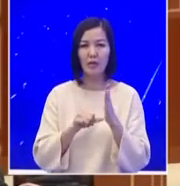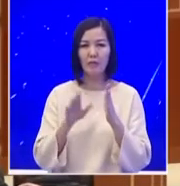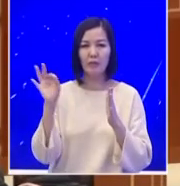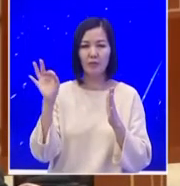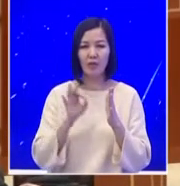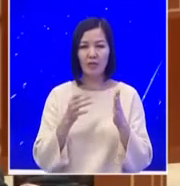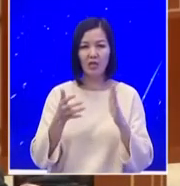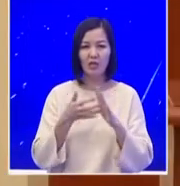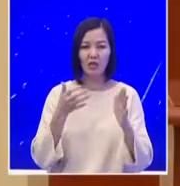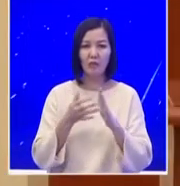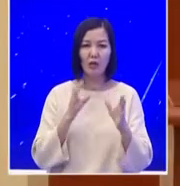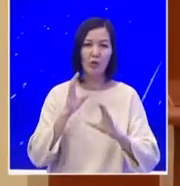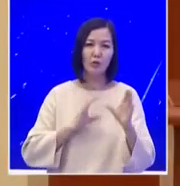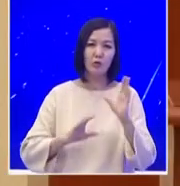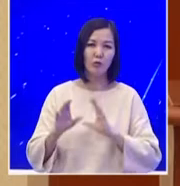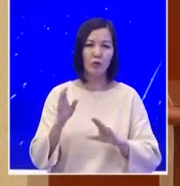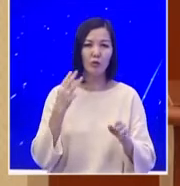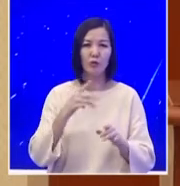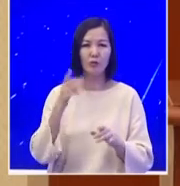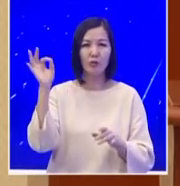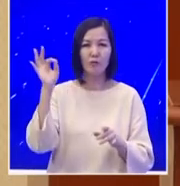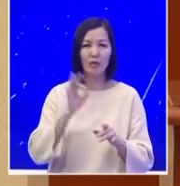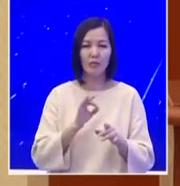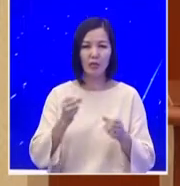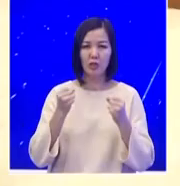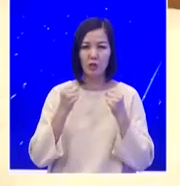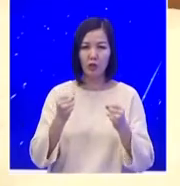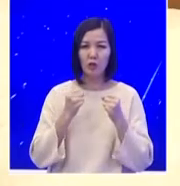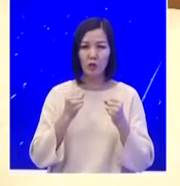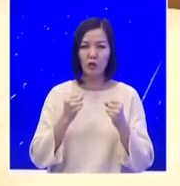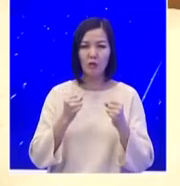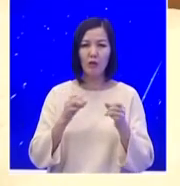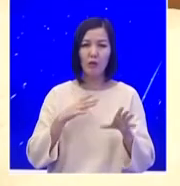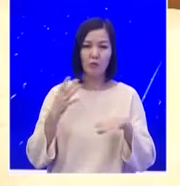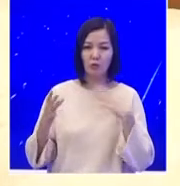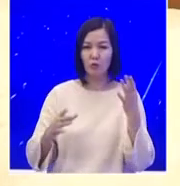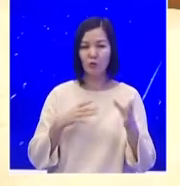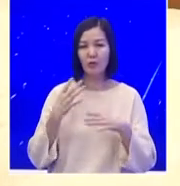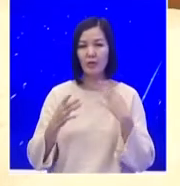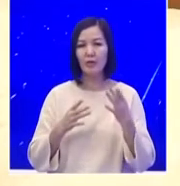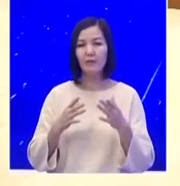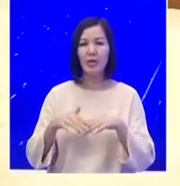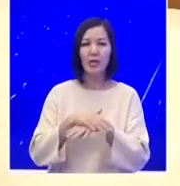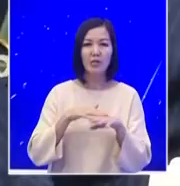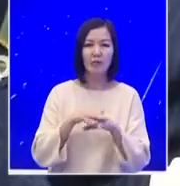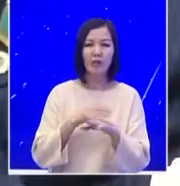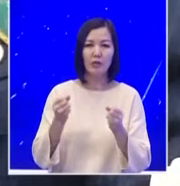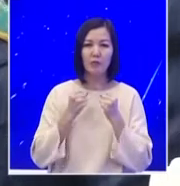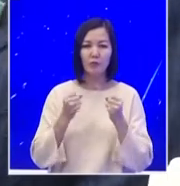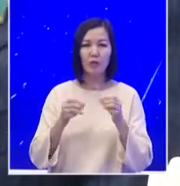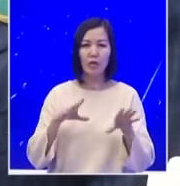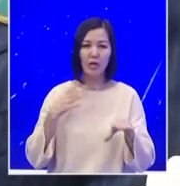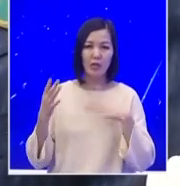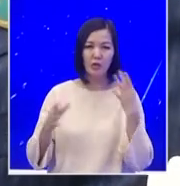60%-ға жетпейді. Ал студенттердің 31% ғана дене шынықтырумен және спортпен айналысады. Жаппай халықты спортпен